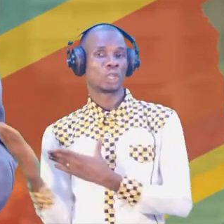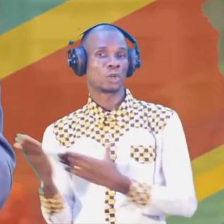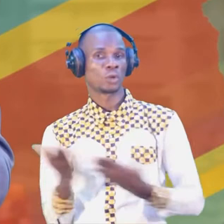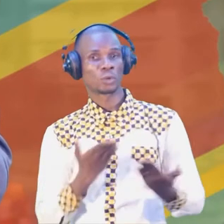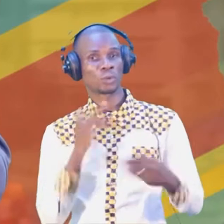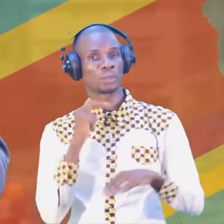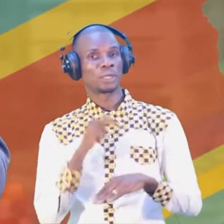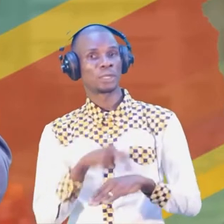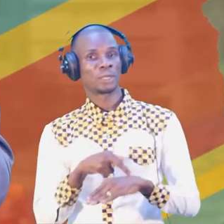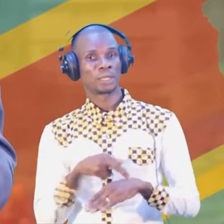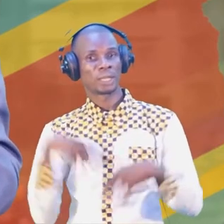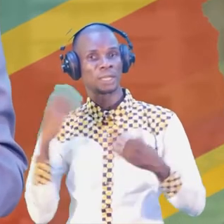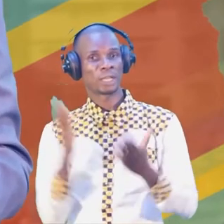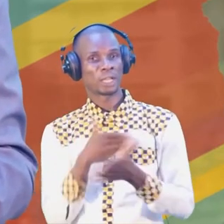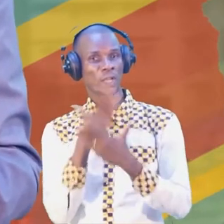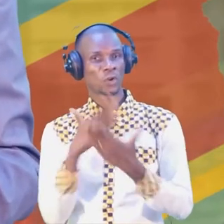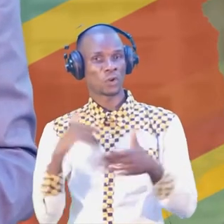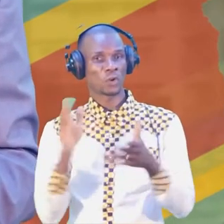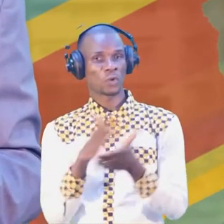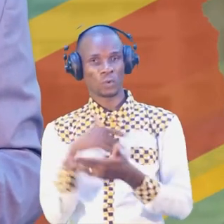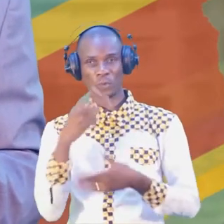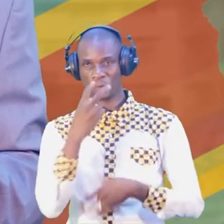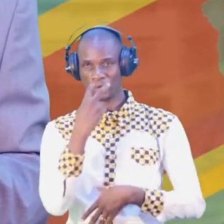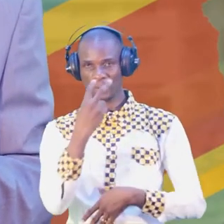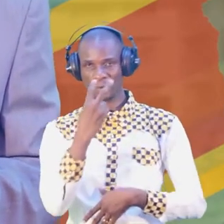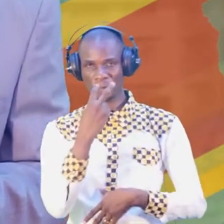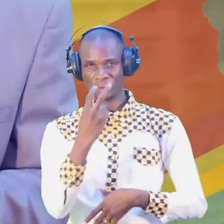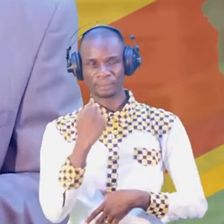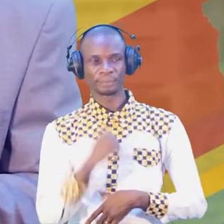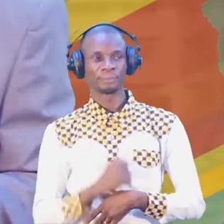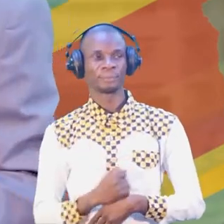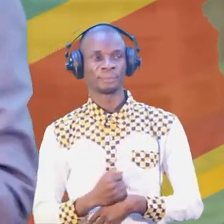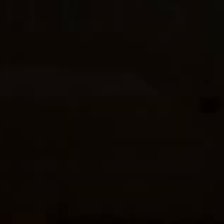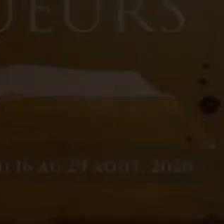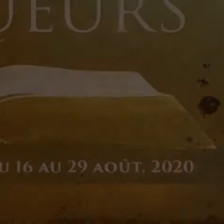tunatoa nafasi kwa kwaya ili waweze kumsifu Mungu.